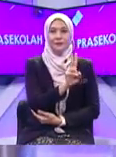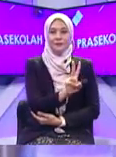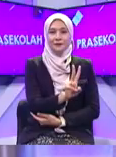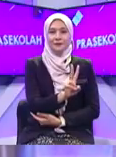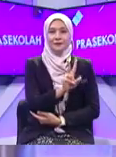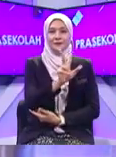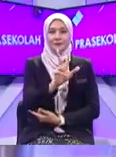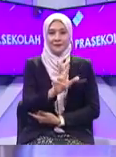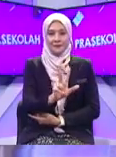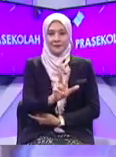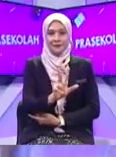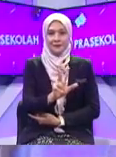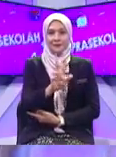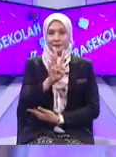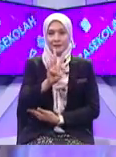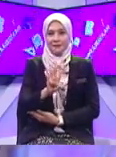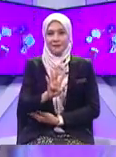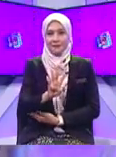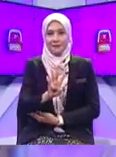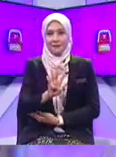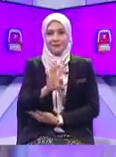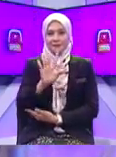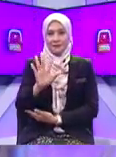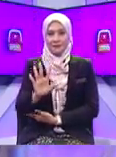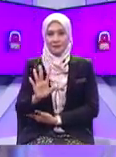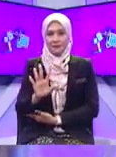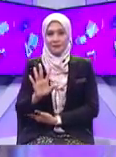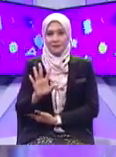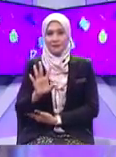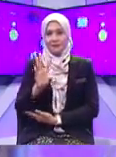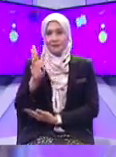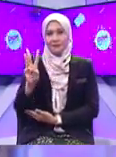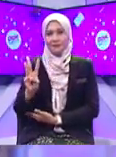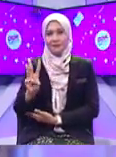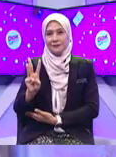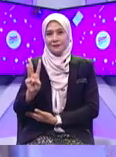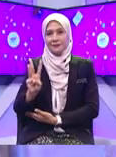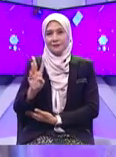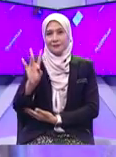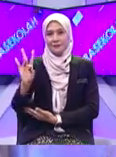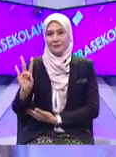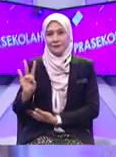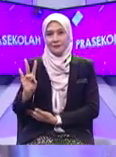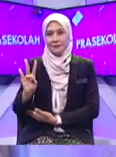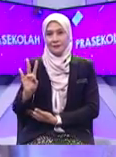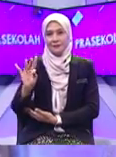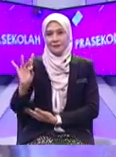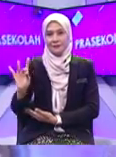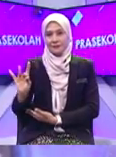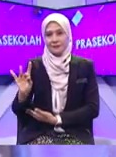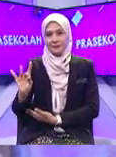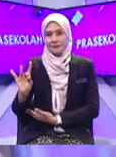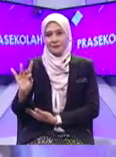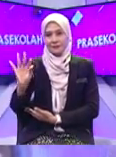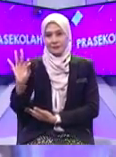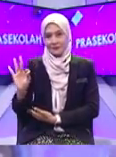2 3 4 5 6 7 8